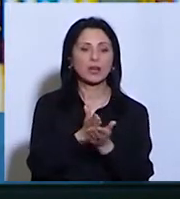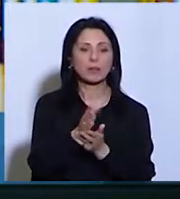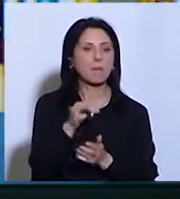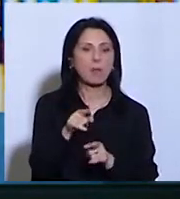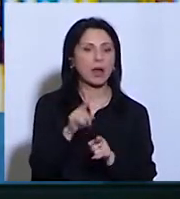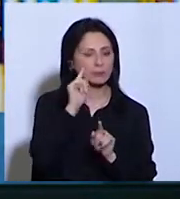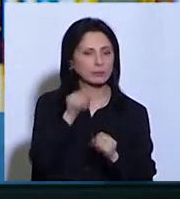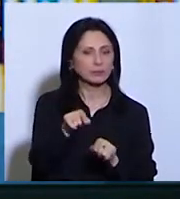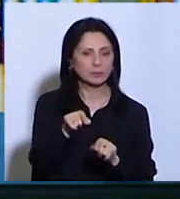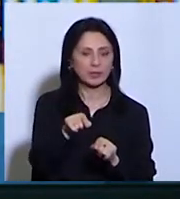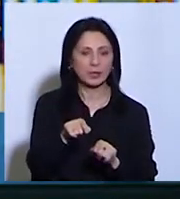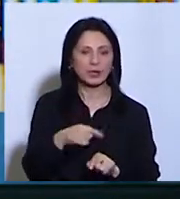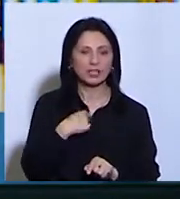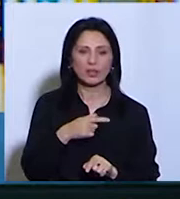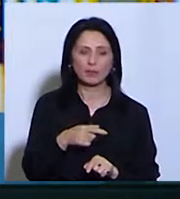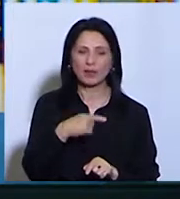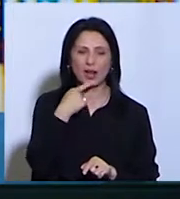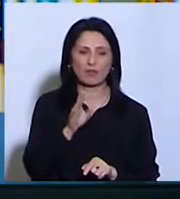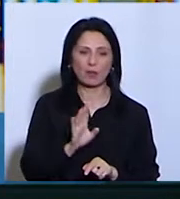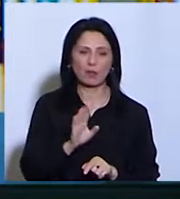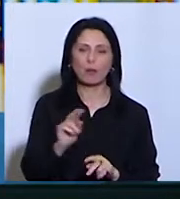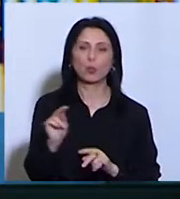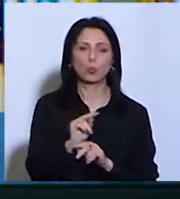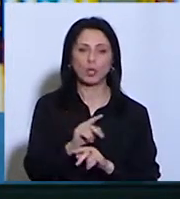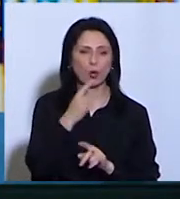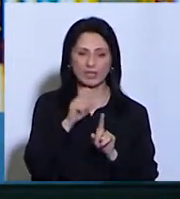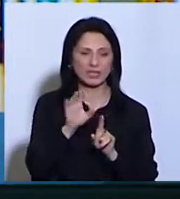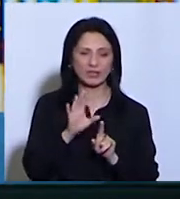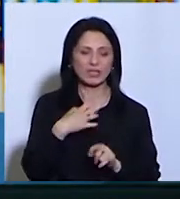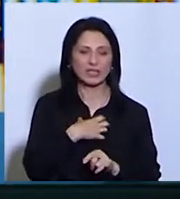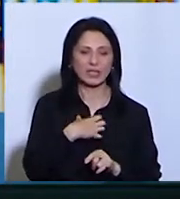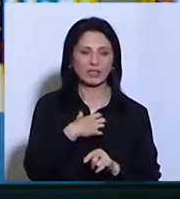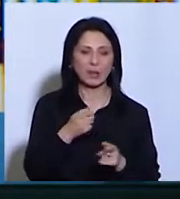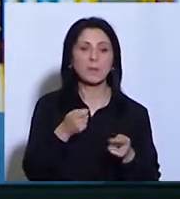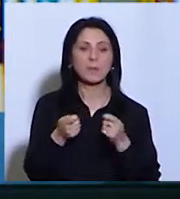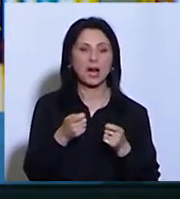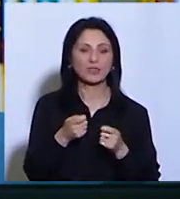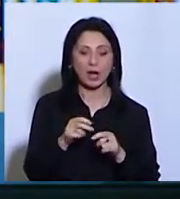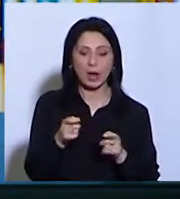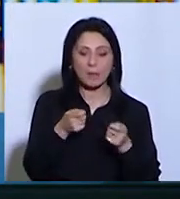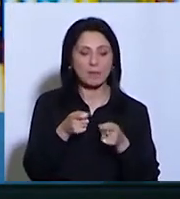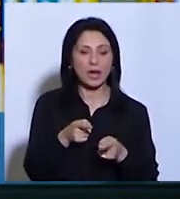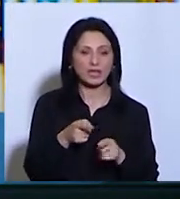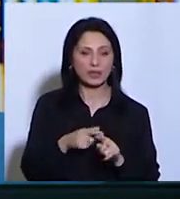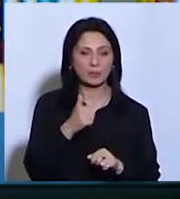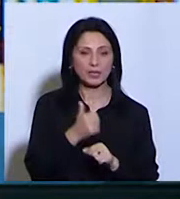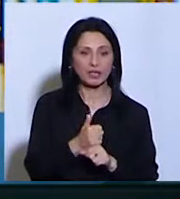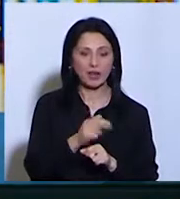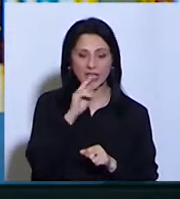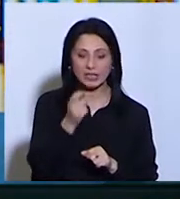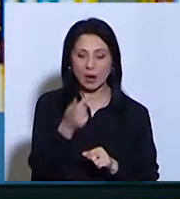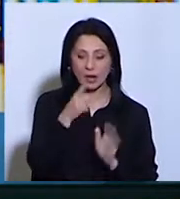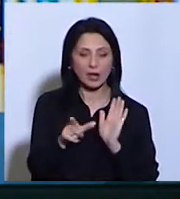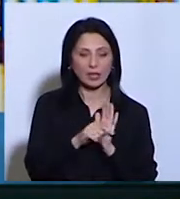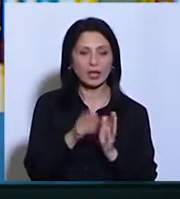არის ის, რომ რაც შეიძლება, ჩვენ ხო აღარ ხმარობთ ახლა მკურნალობას, ხმარობთ ძირითადად მართვას. მართვაში ერთ-ერთი მთავარი წამლის